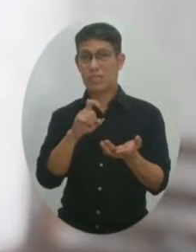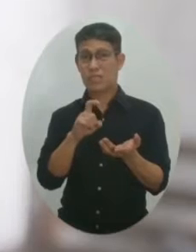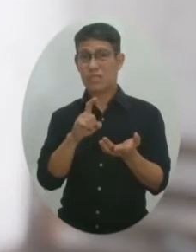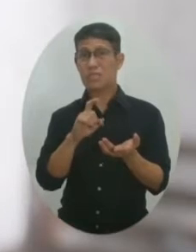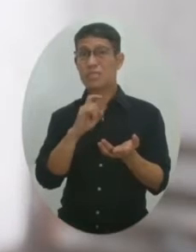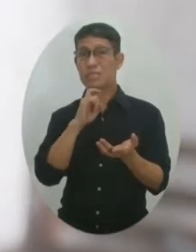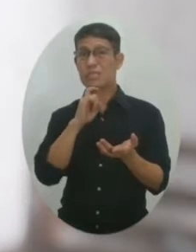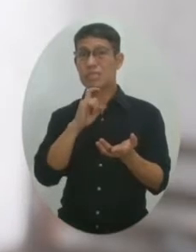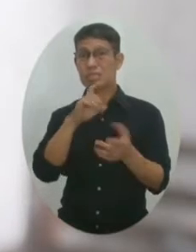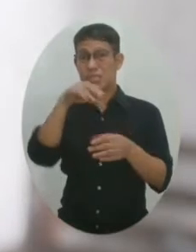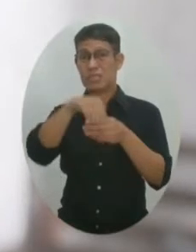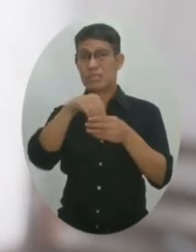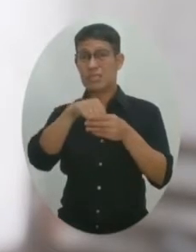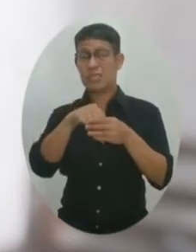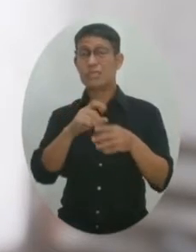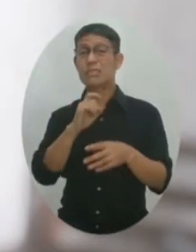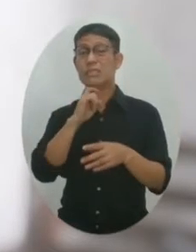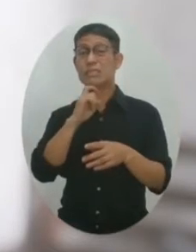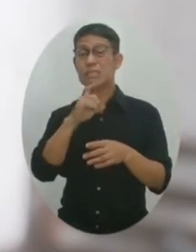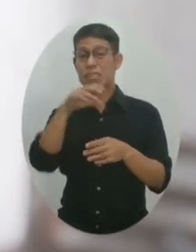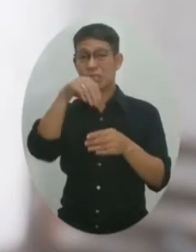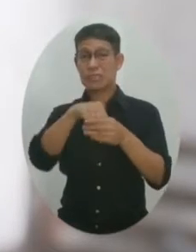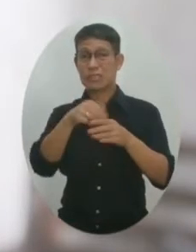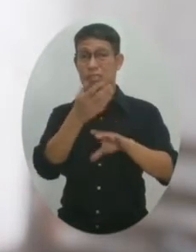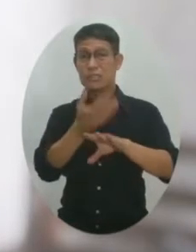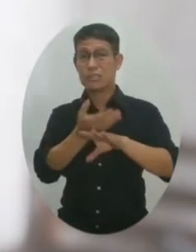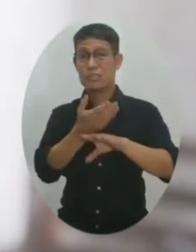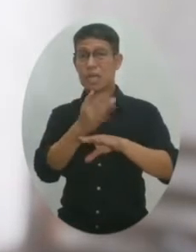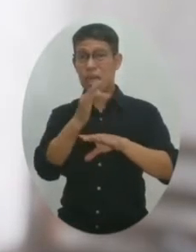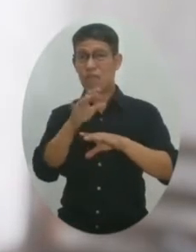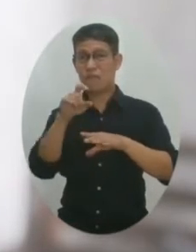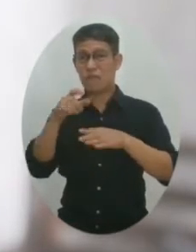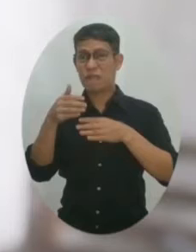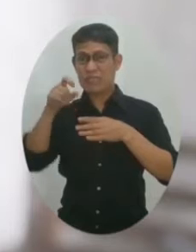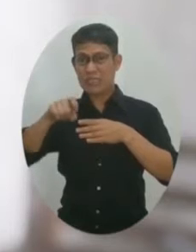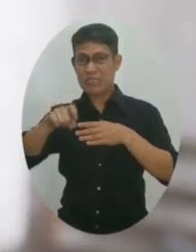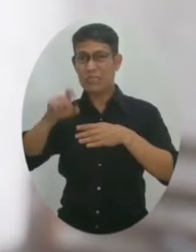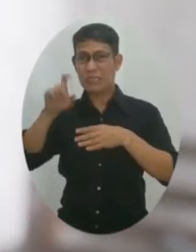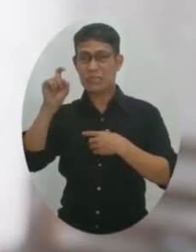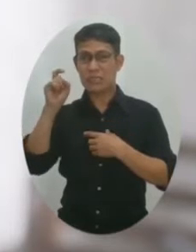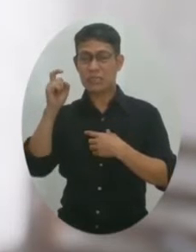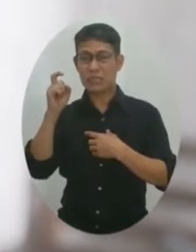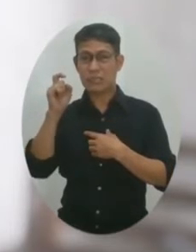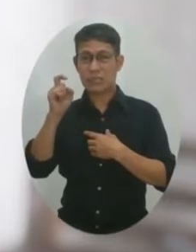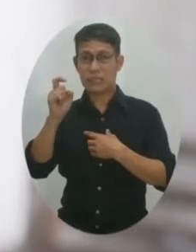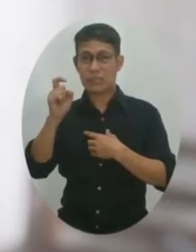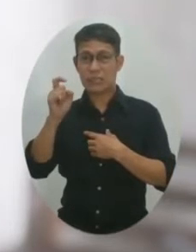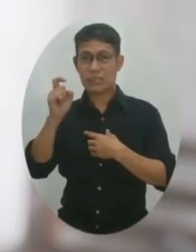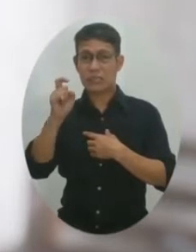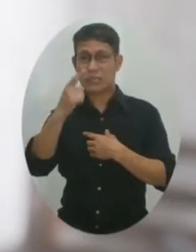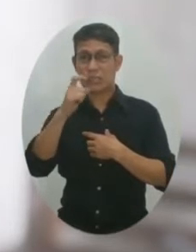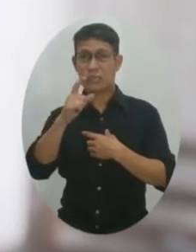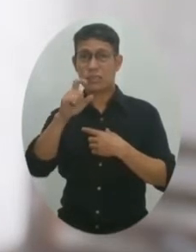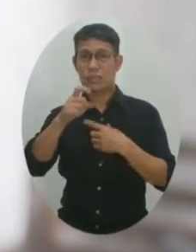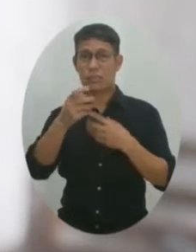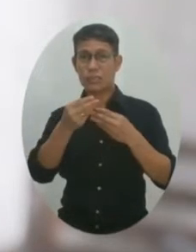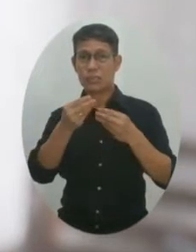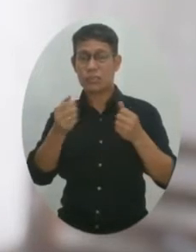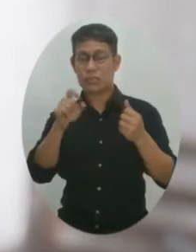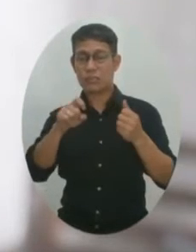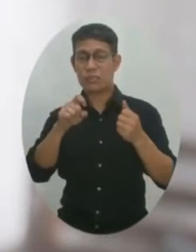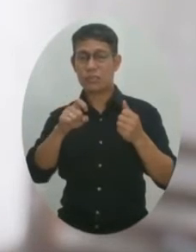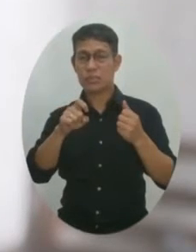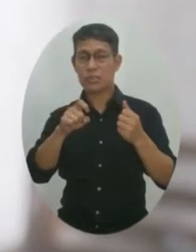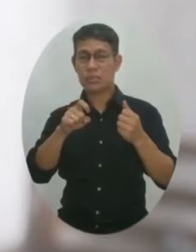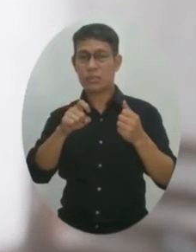dapat mabakalan siya for the month of January. Kasi pag yun nga, pag tumatagal, di ba nag-heal yung wound,